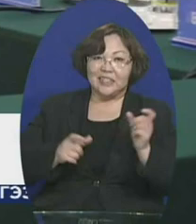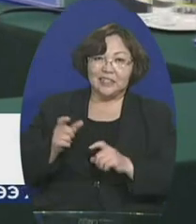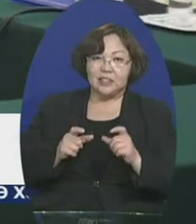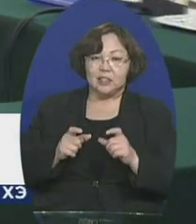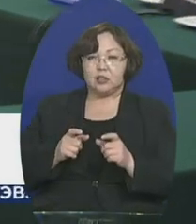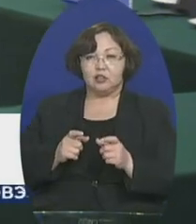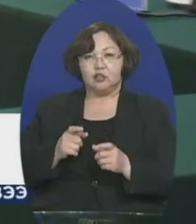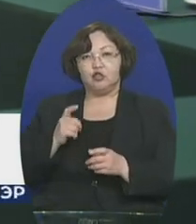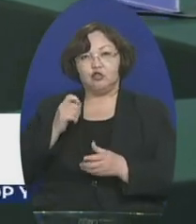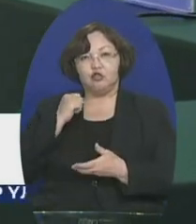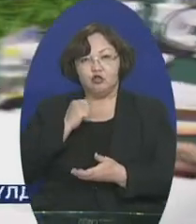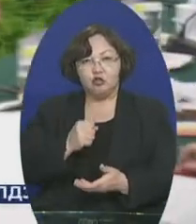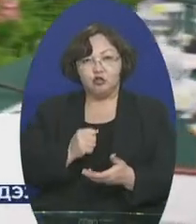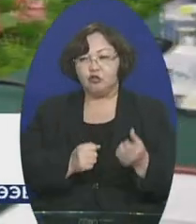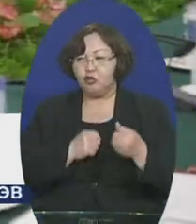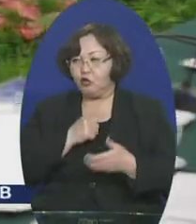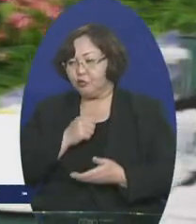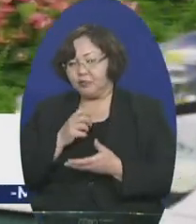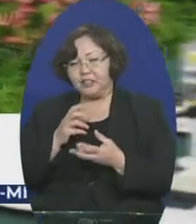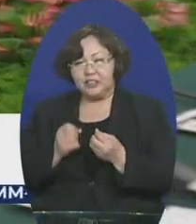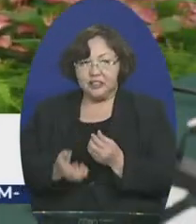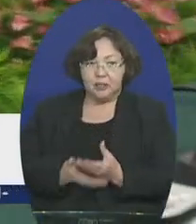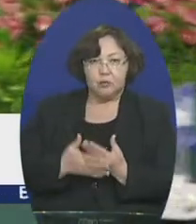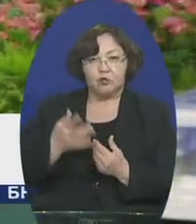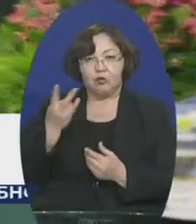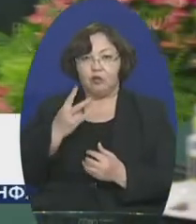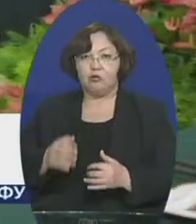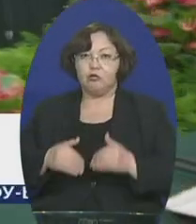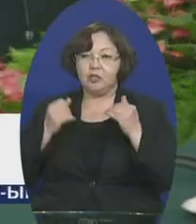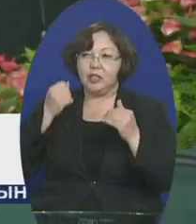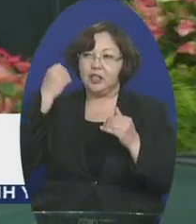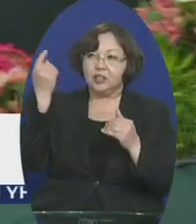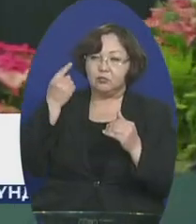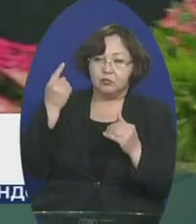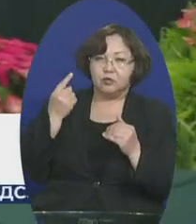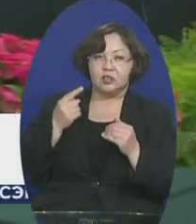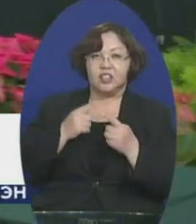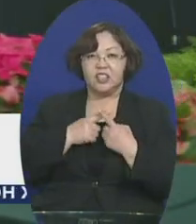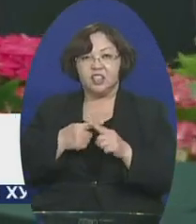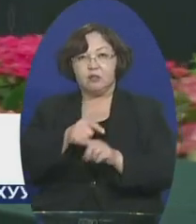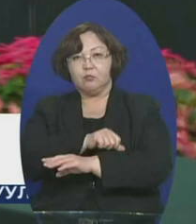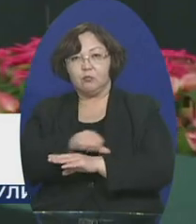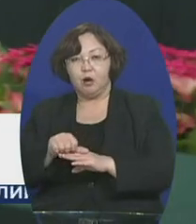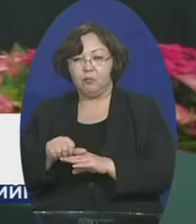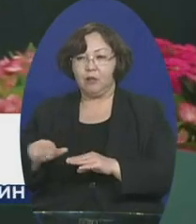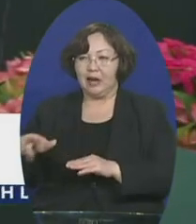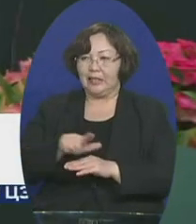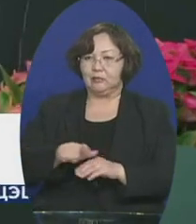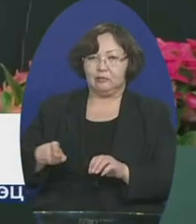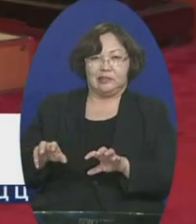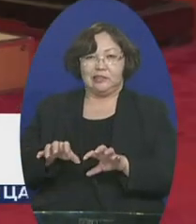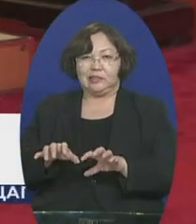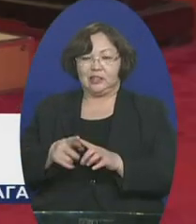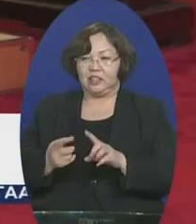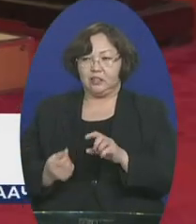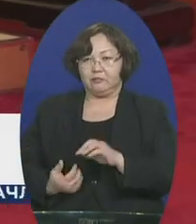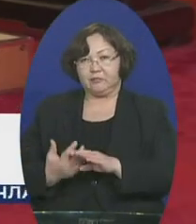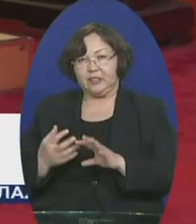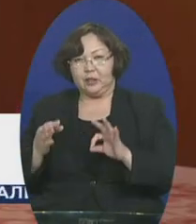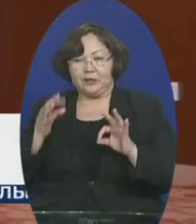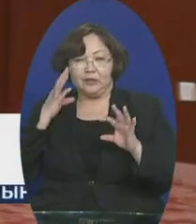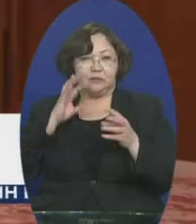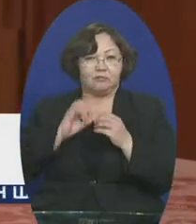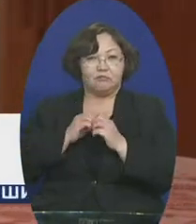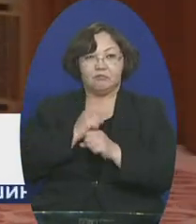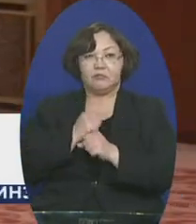засаг, хөрөнгө оруулалт, ногоон хөгжил, эрчим хүч, хил бомт болон цөлжилттэй тэмцэх гэсэн үндсэн чиглэлээр хамтын ажиллагаа бэхжүүлэхээр хэлцэж байгаа